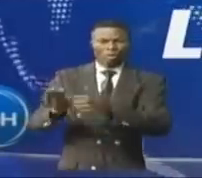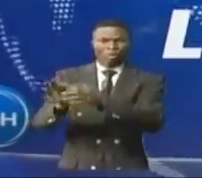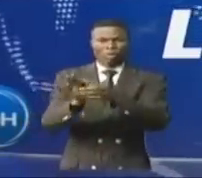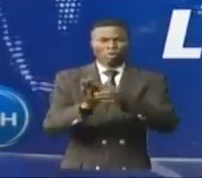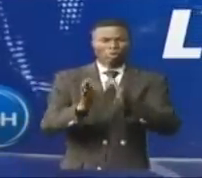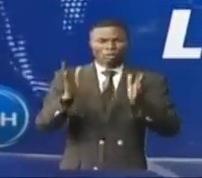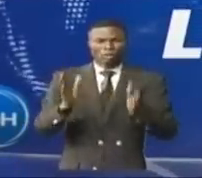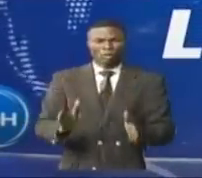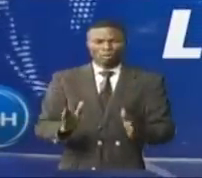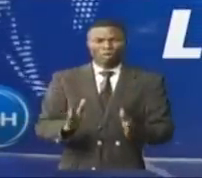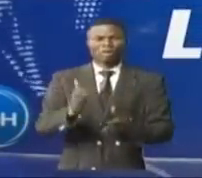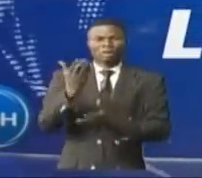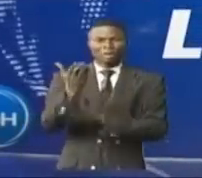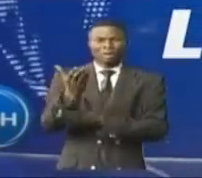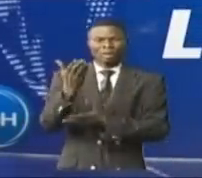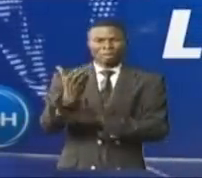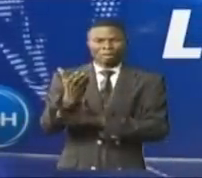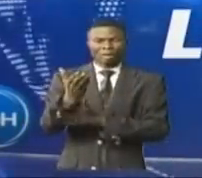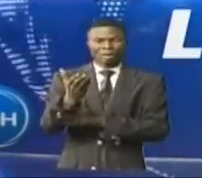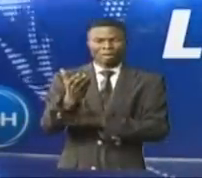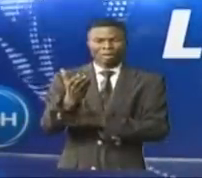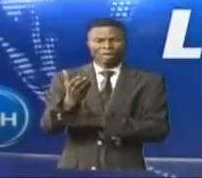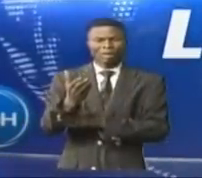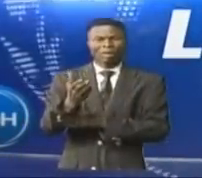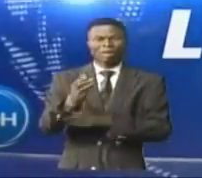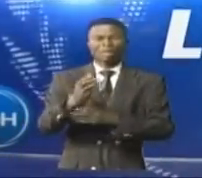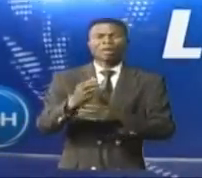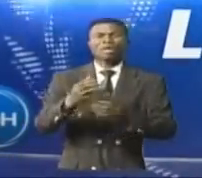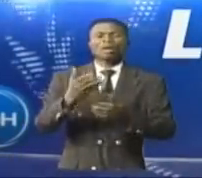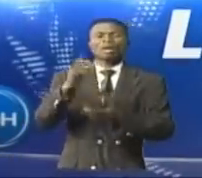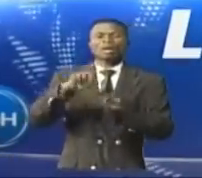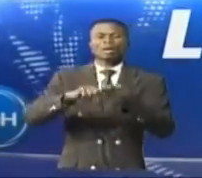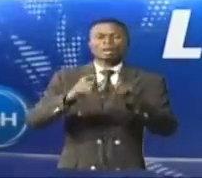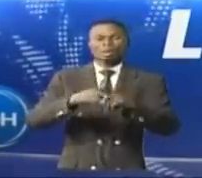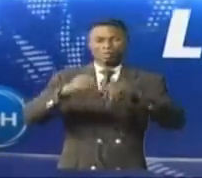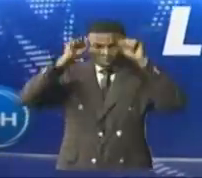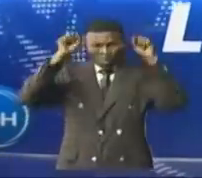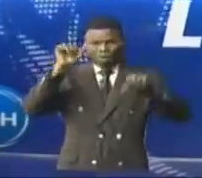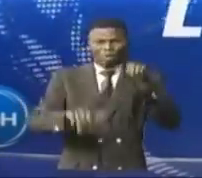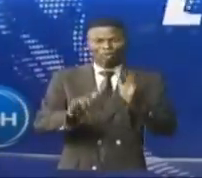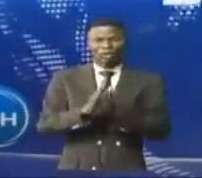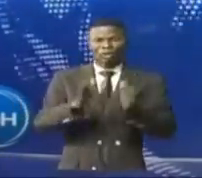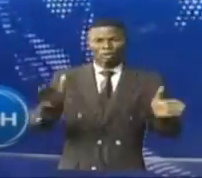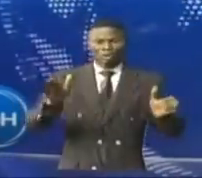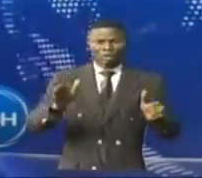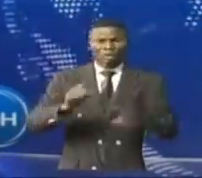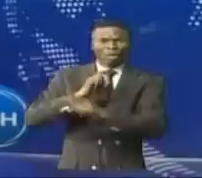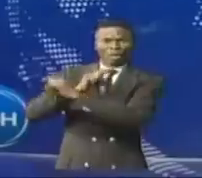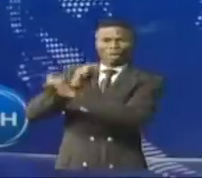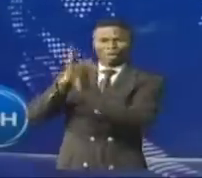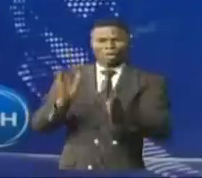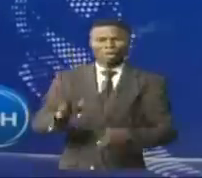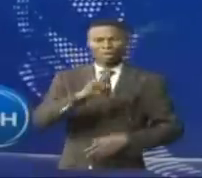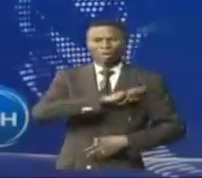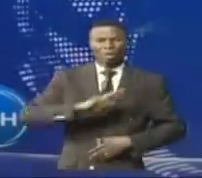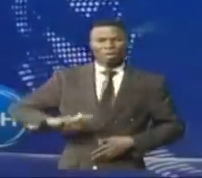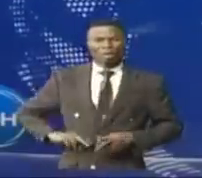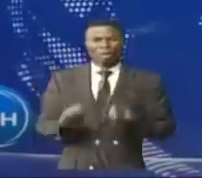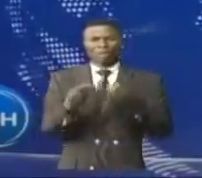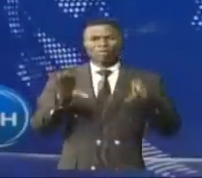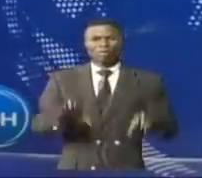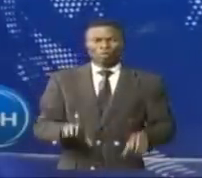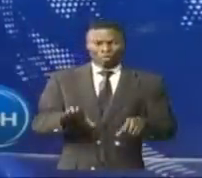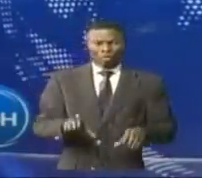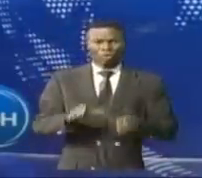coordination, une invitation lancée à leurs camarades présidents et secrétaires généraux des syndicats de la République démocratique du